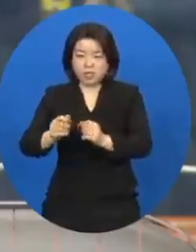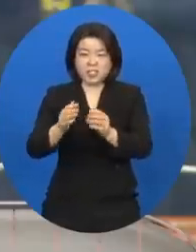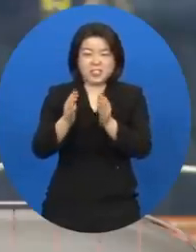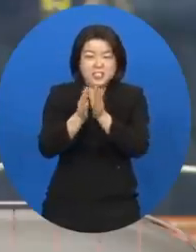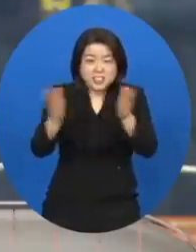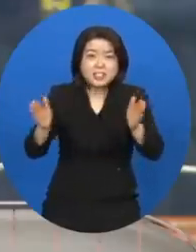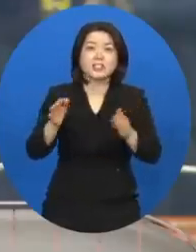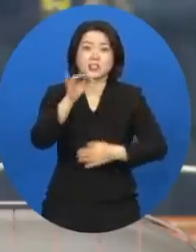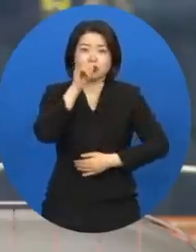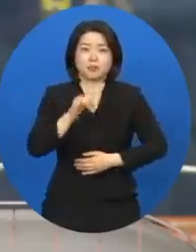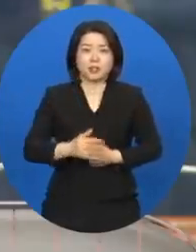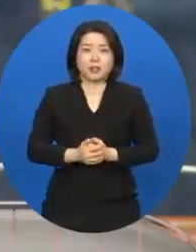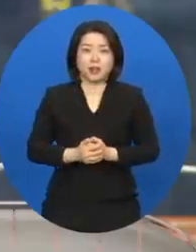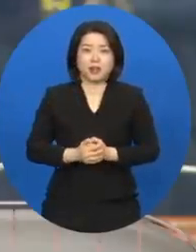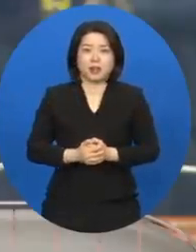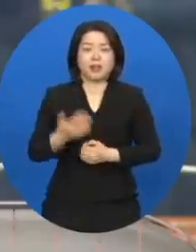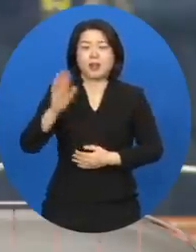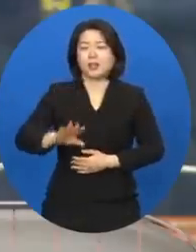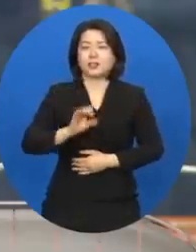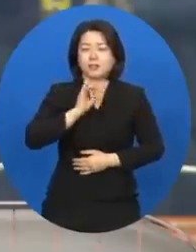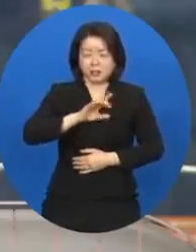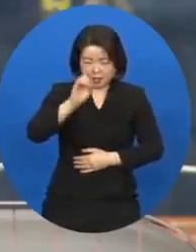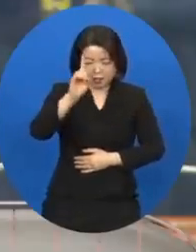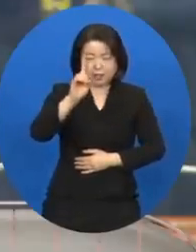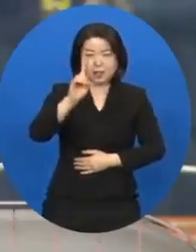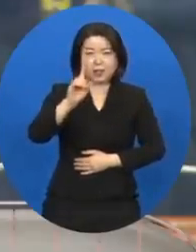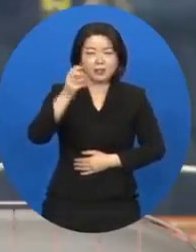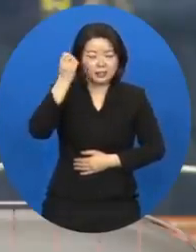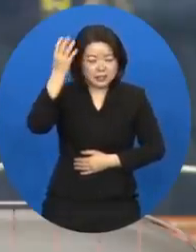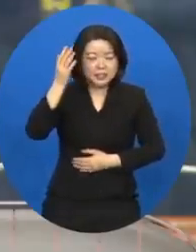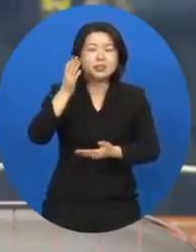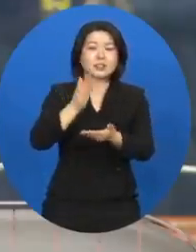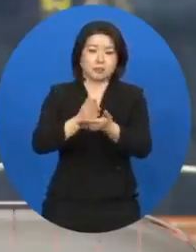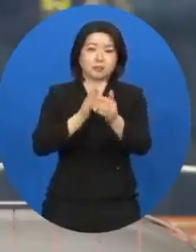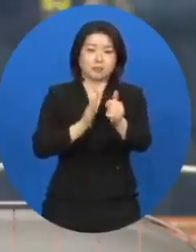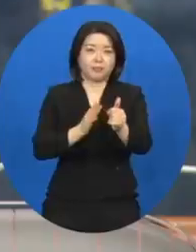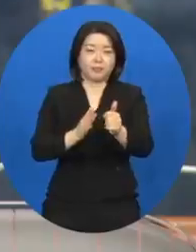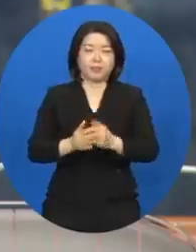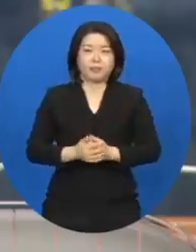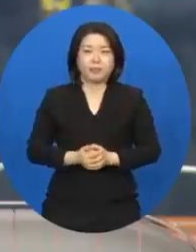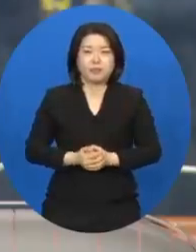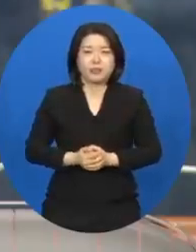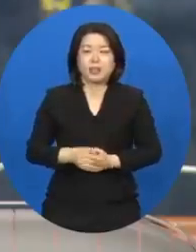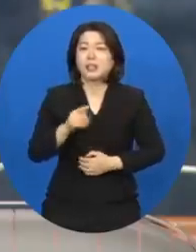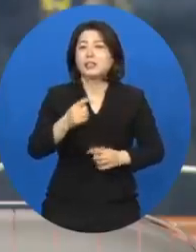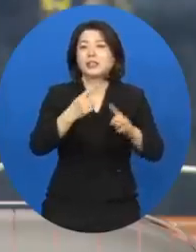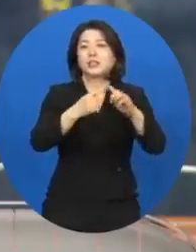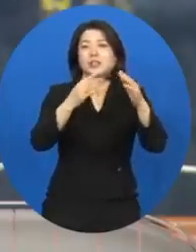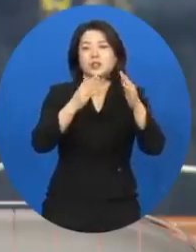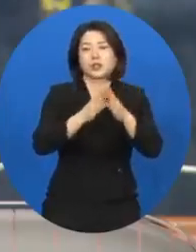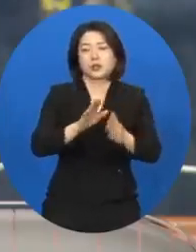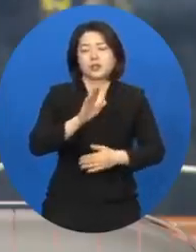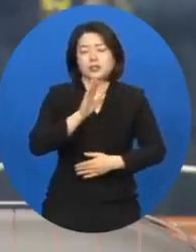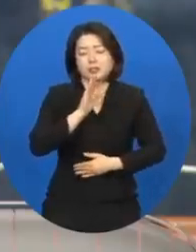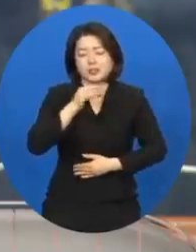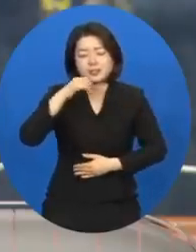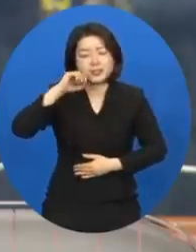거예요. 단 하나, 하나만 잊지 않으면 돼요. 이 교회가 진짜 어려웠을